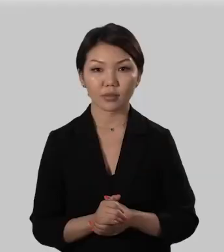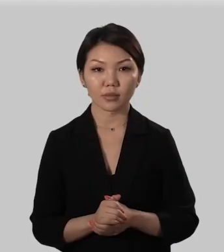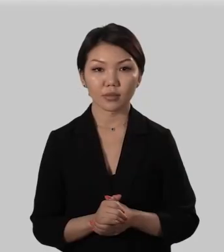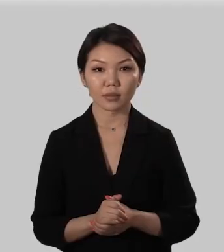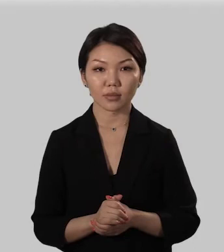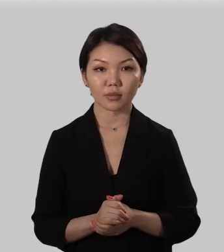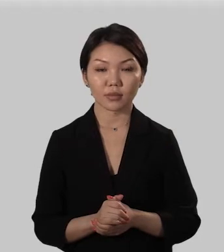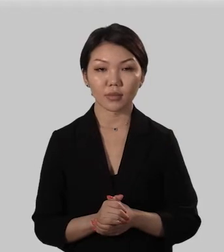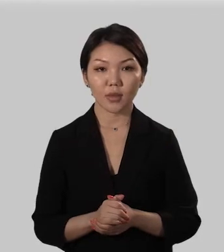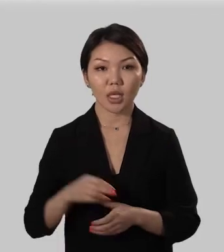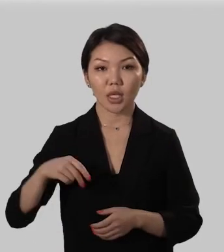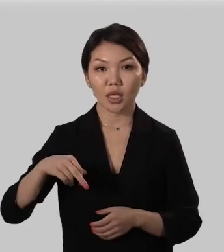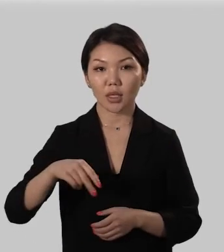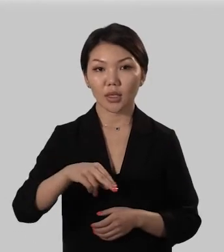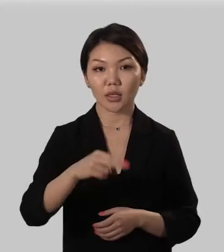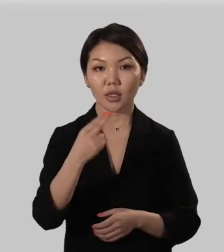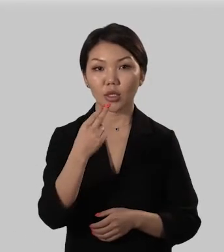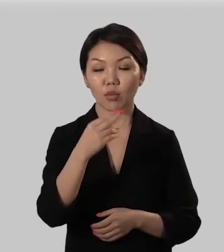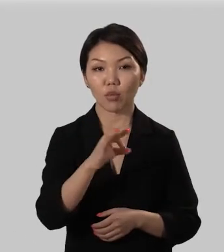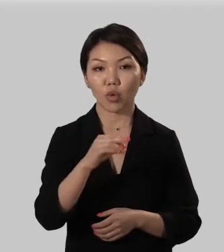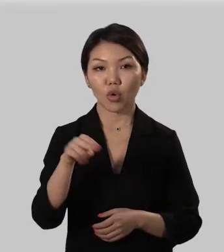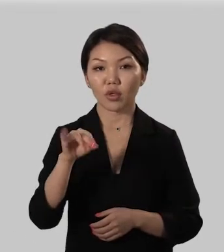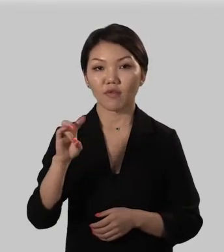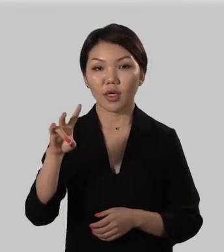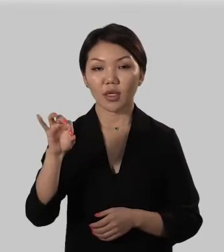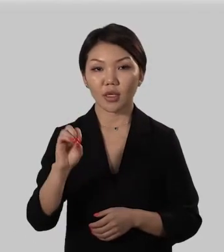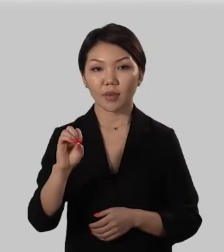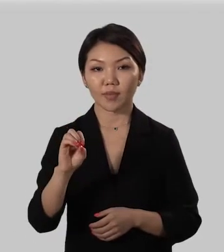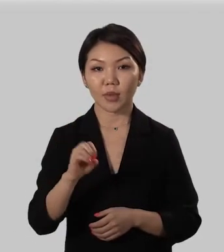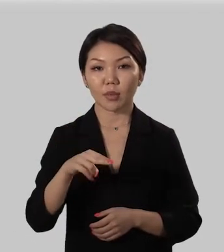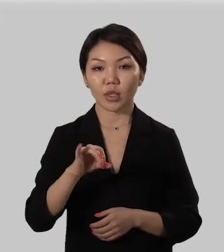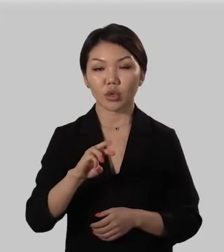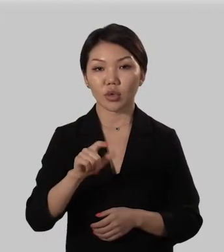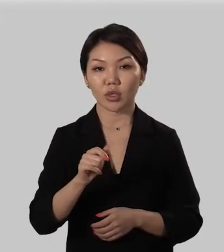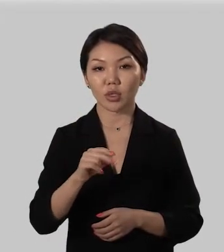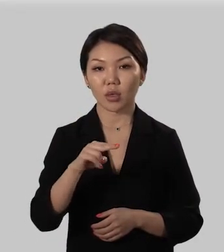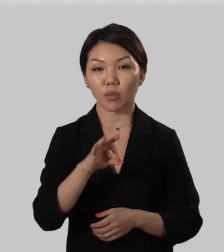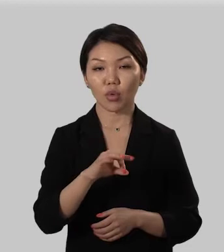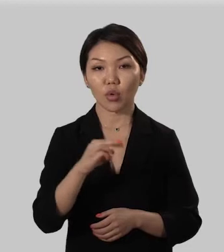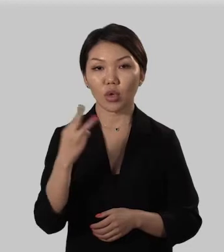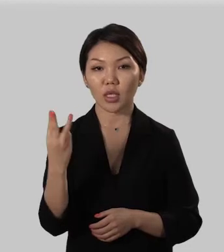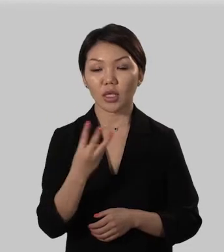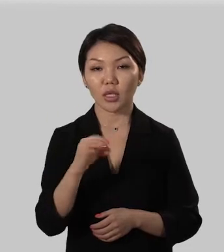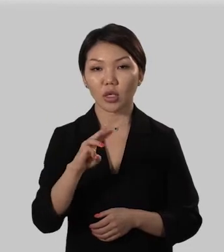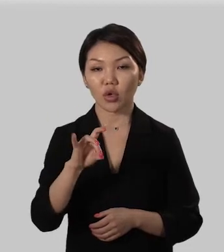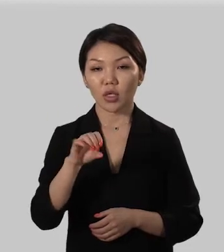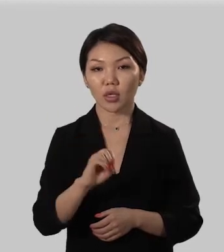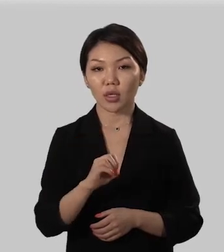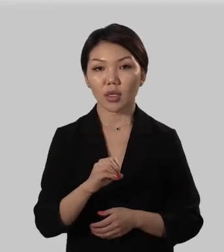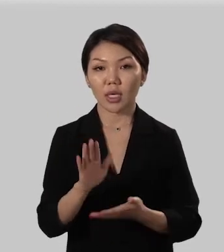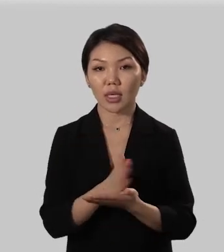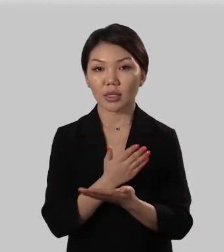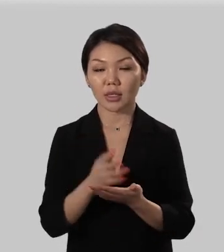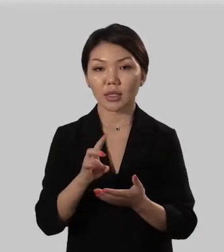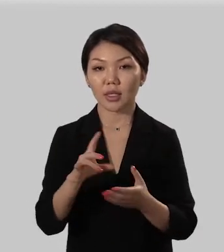идти по двое построиться по траве разделиться на команды по